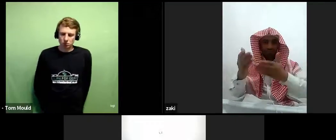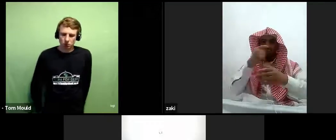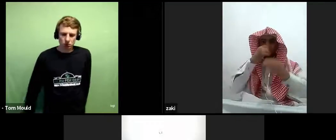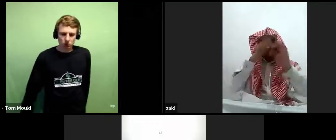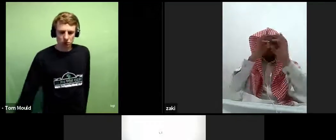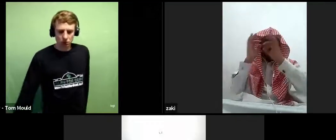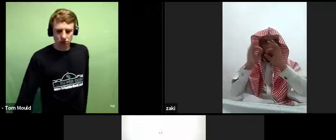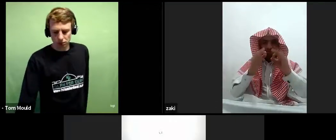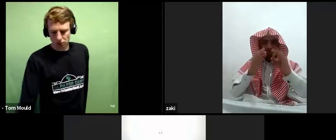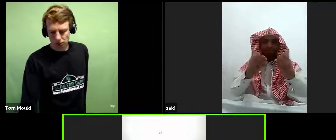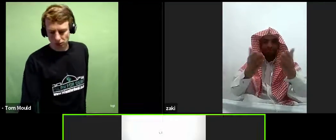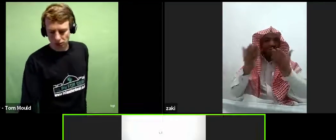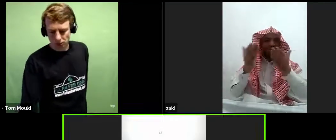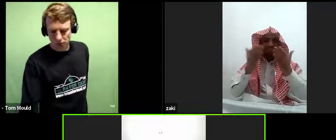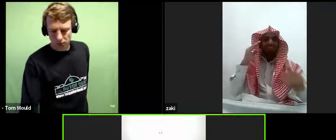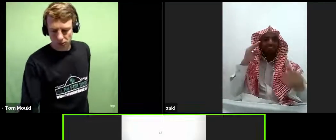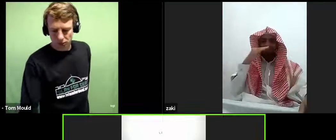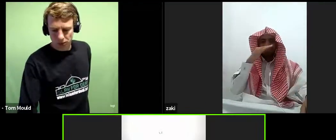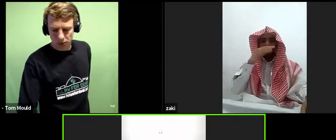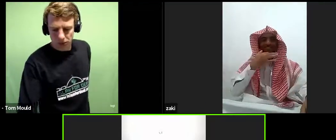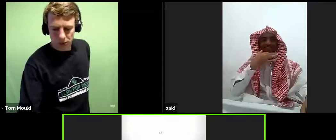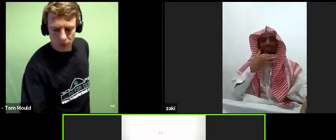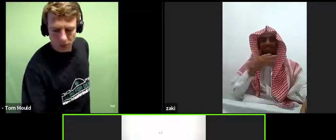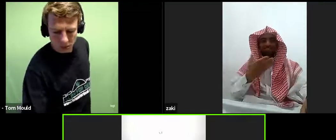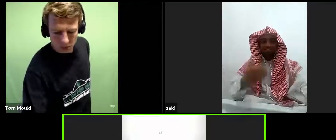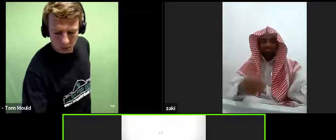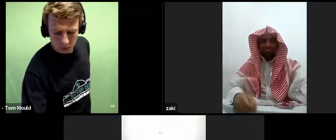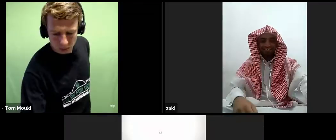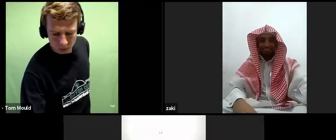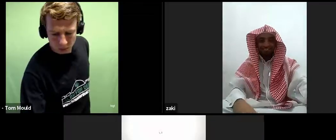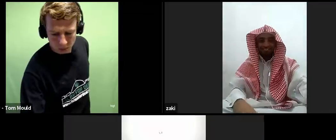صراحة. الله يجزاك.